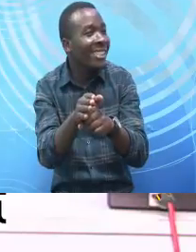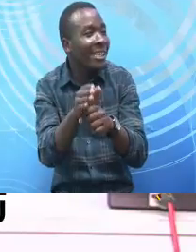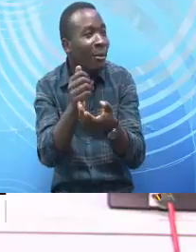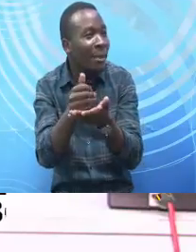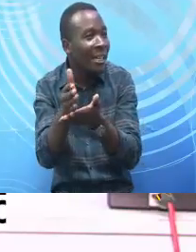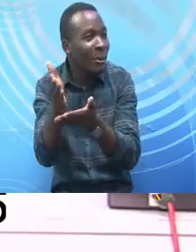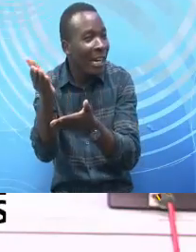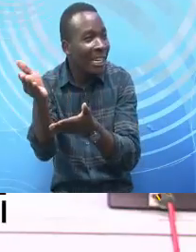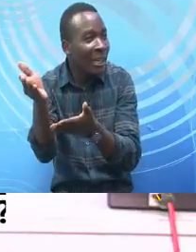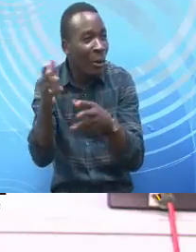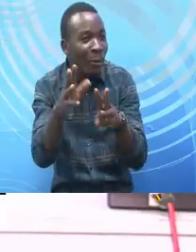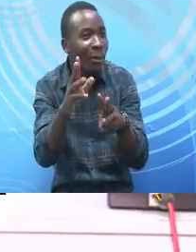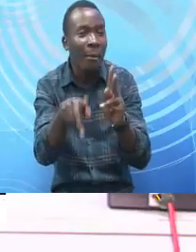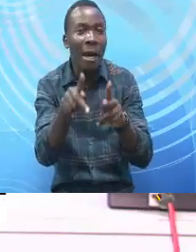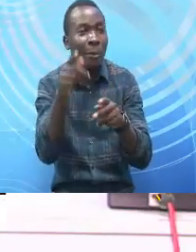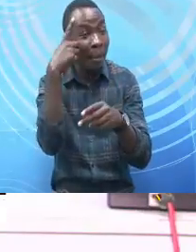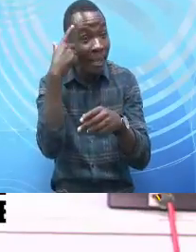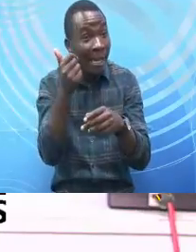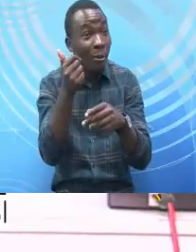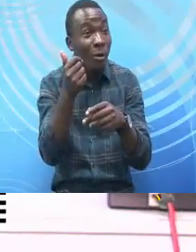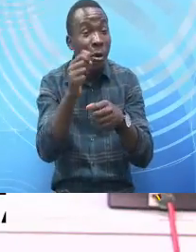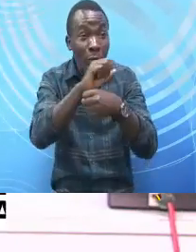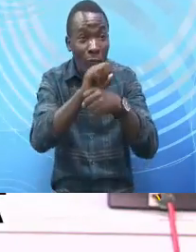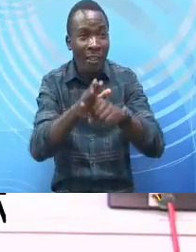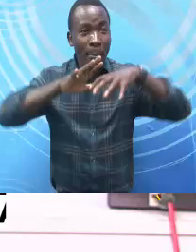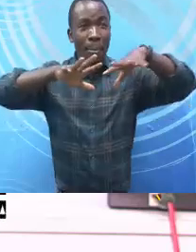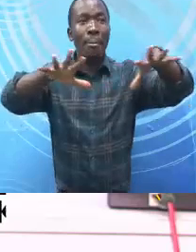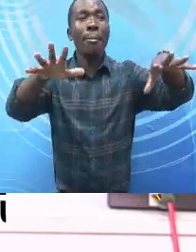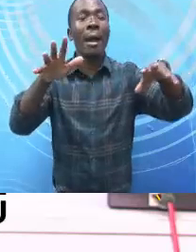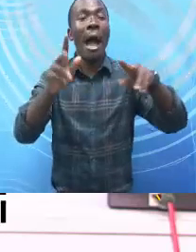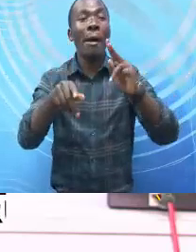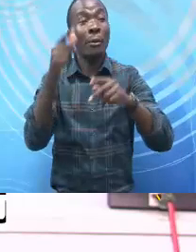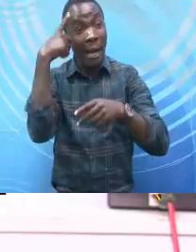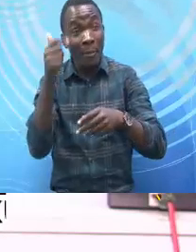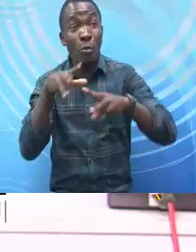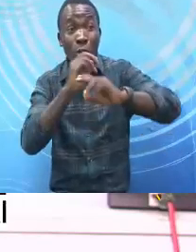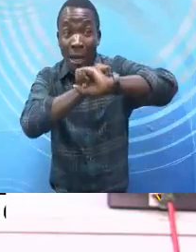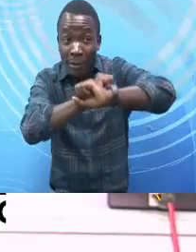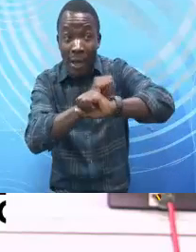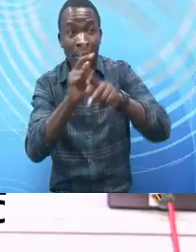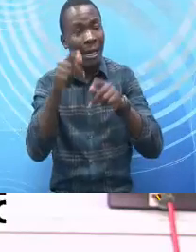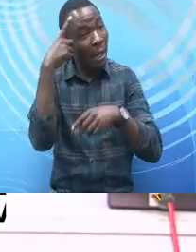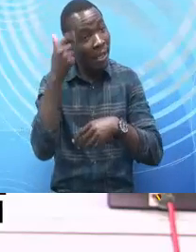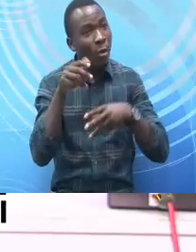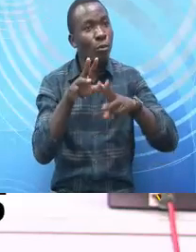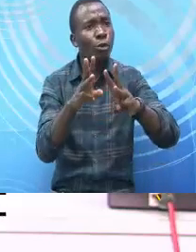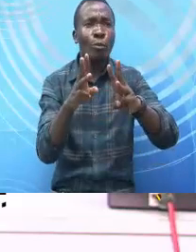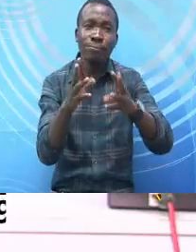hari uburyo abantu bagenda bamenya uko kigenda gikwirakwira abantu bakamenya uburyo cyakirindwa abantu bakamenya